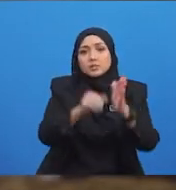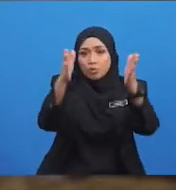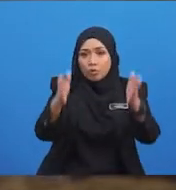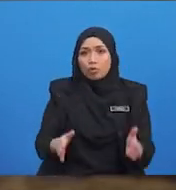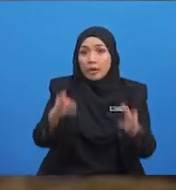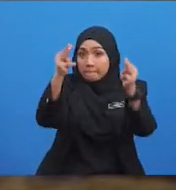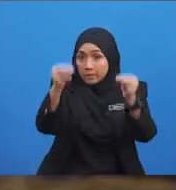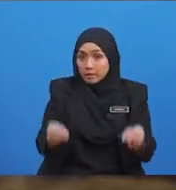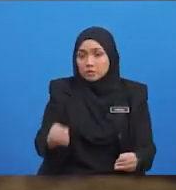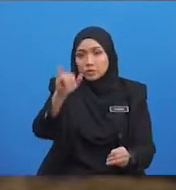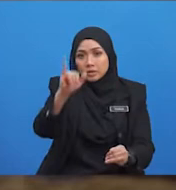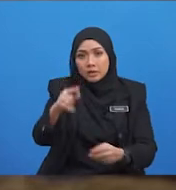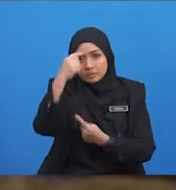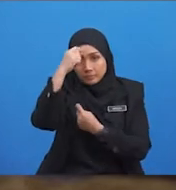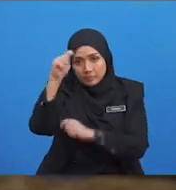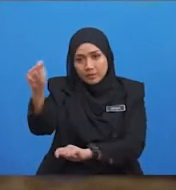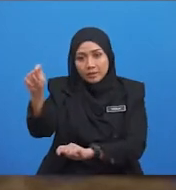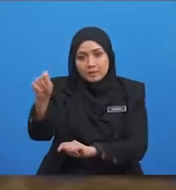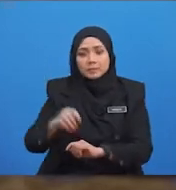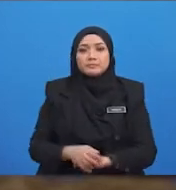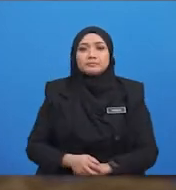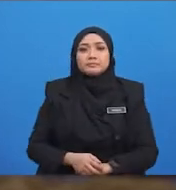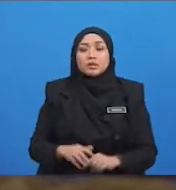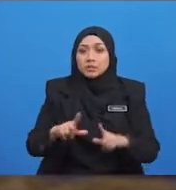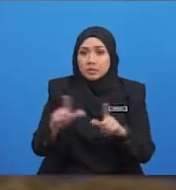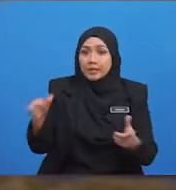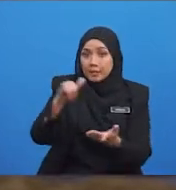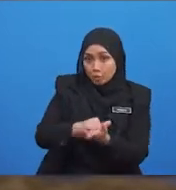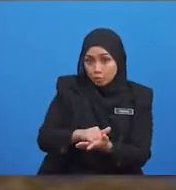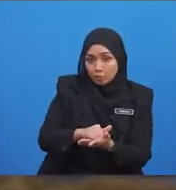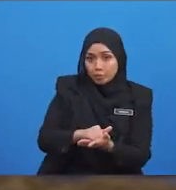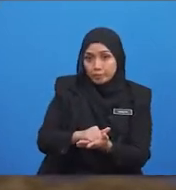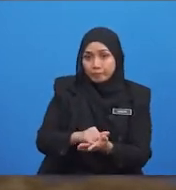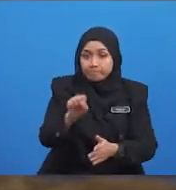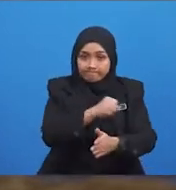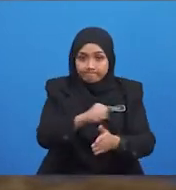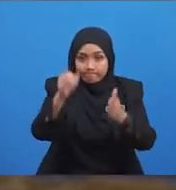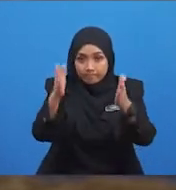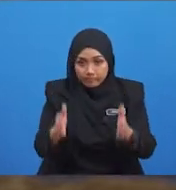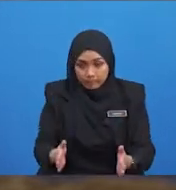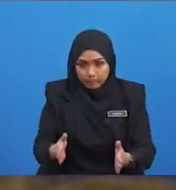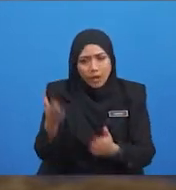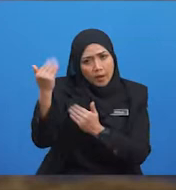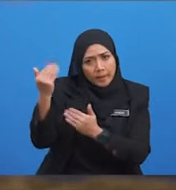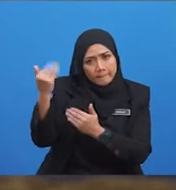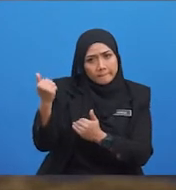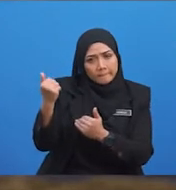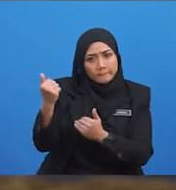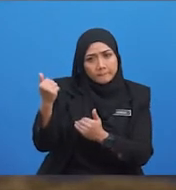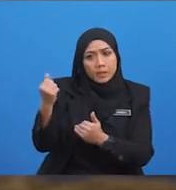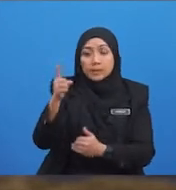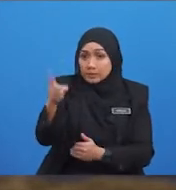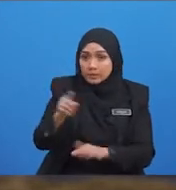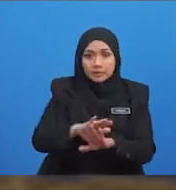seorang manusia yang taat. Selain itu, penyajak berharap agar dia